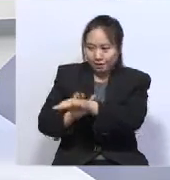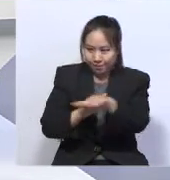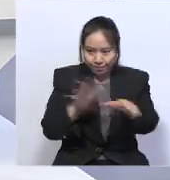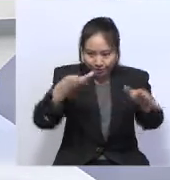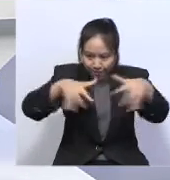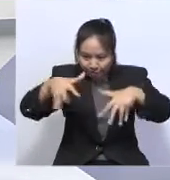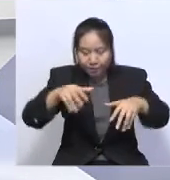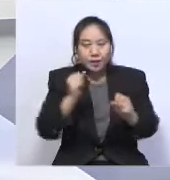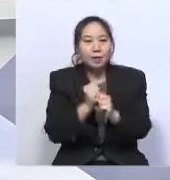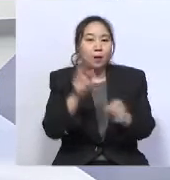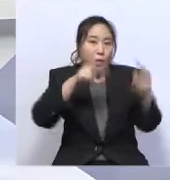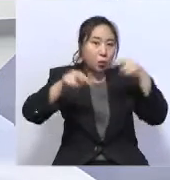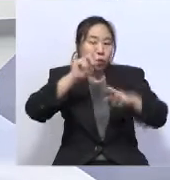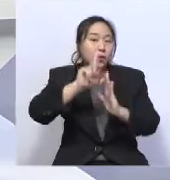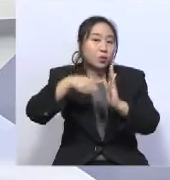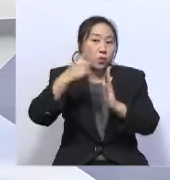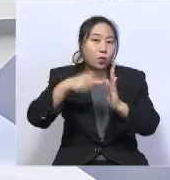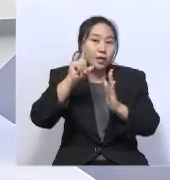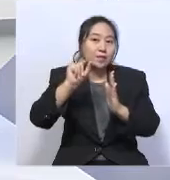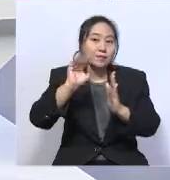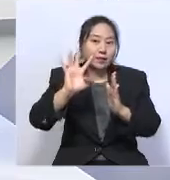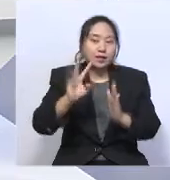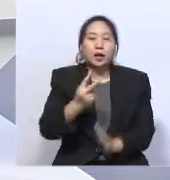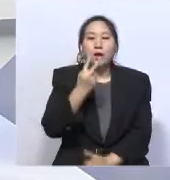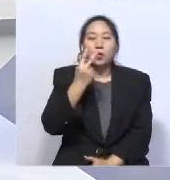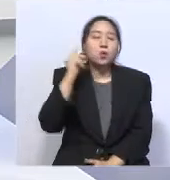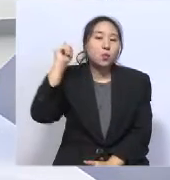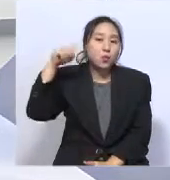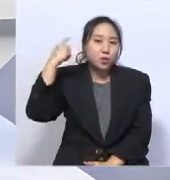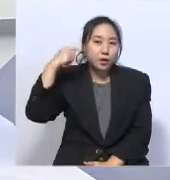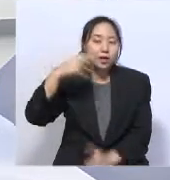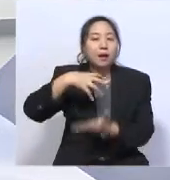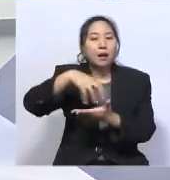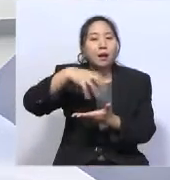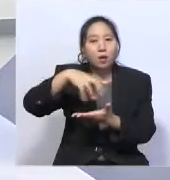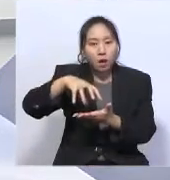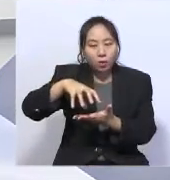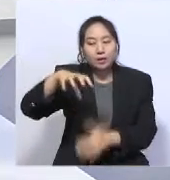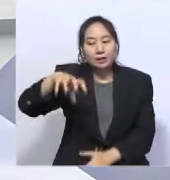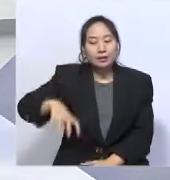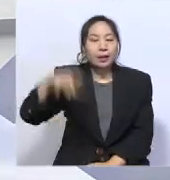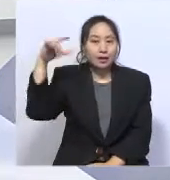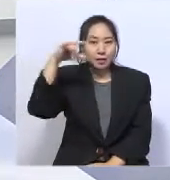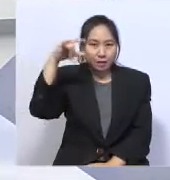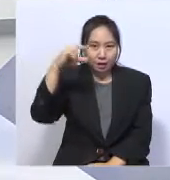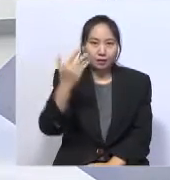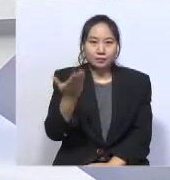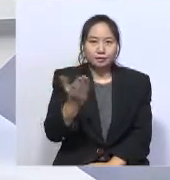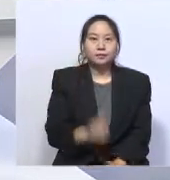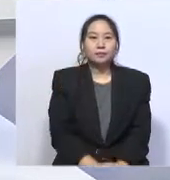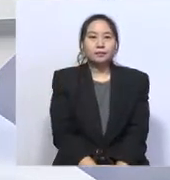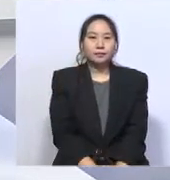การตรวจตราตลอด24ชั่วโมงเลยนะคะติดตามบรรยากาศกับคุณณัฐฐาชื่นพลรายงานมาจากท่าอากาศยานดอนเมืองเชิญ